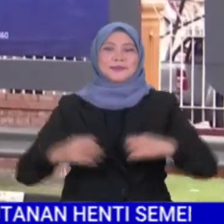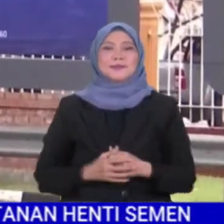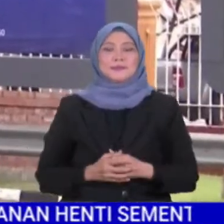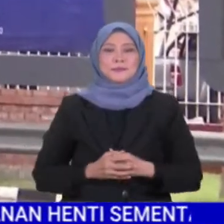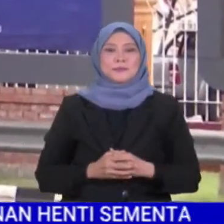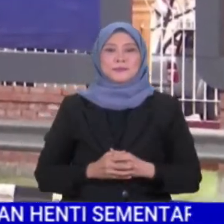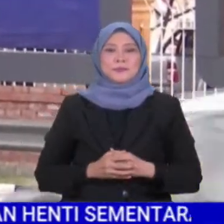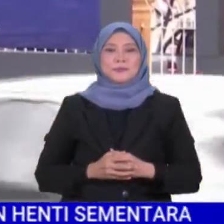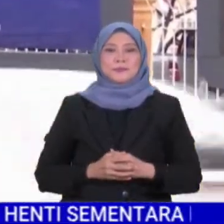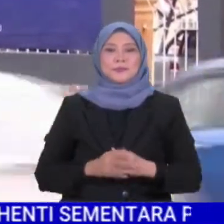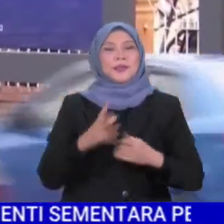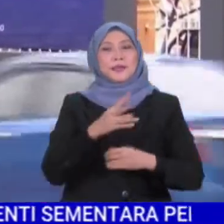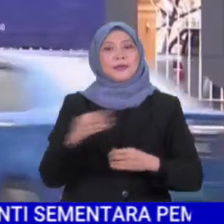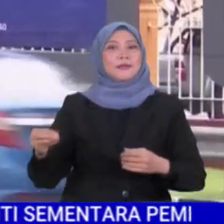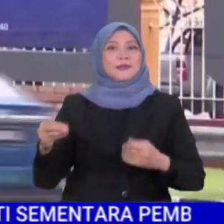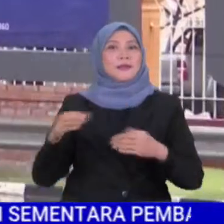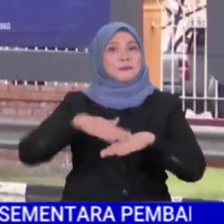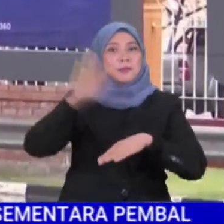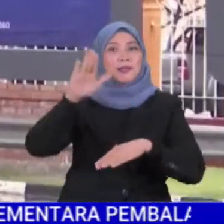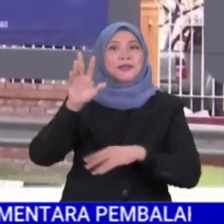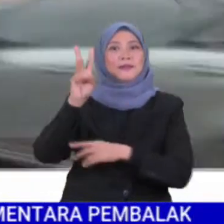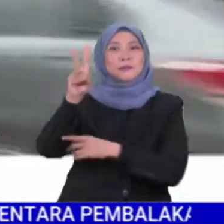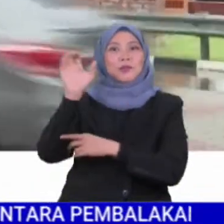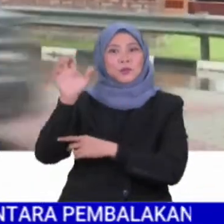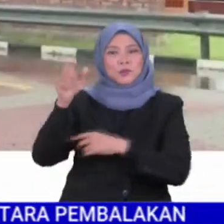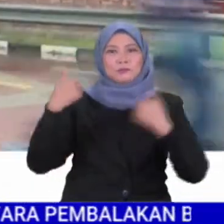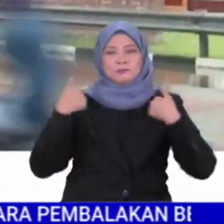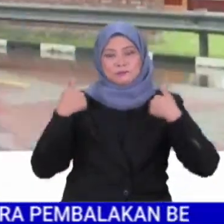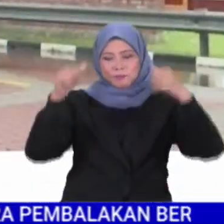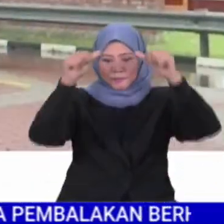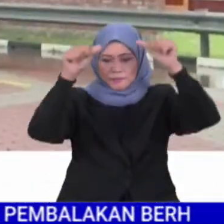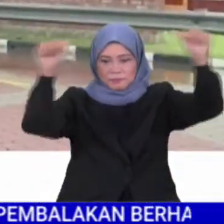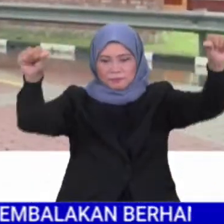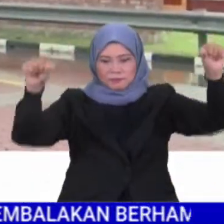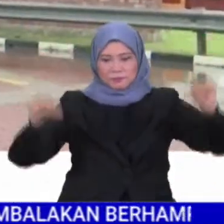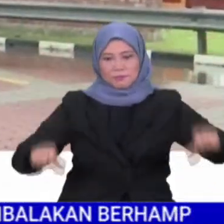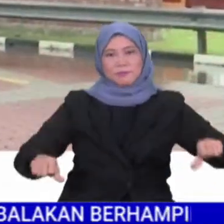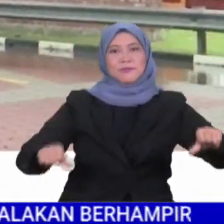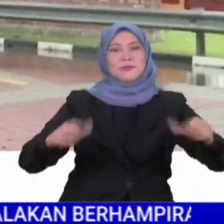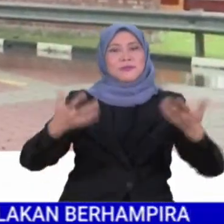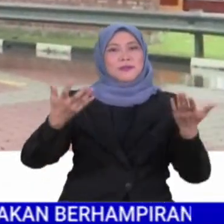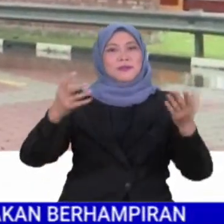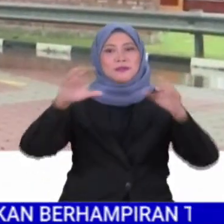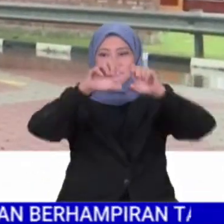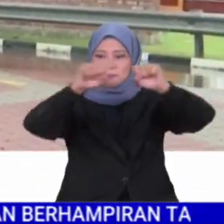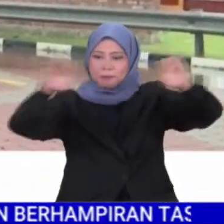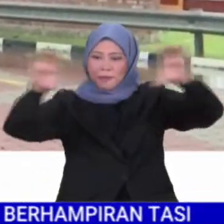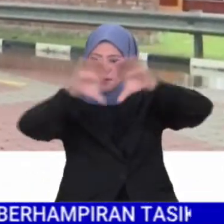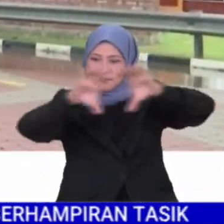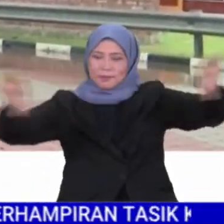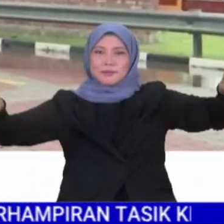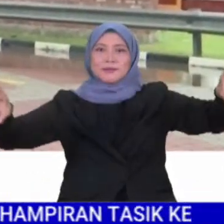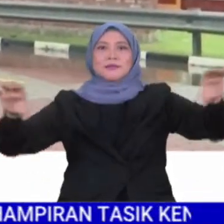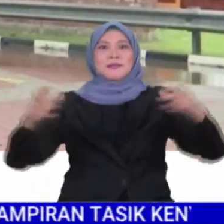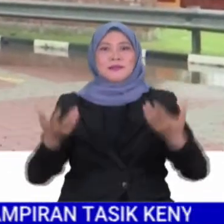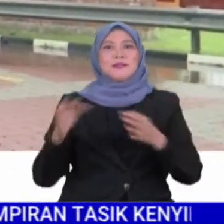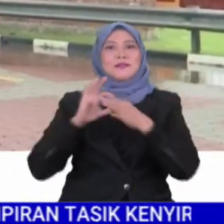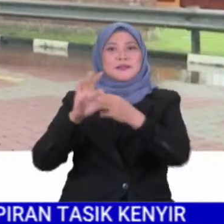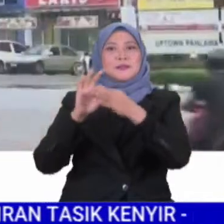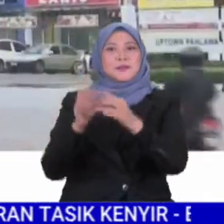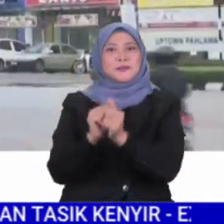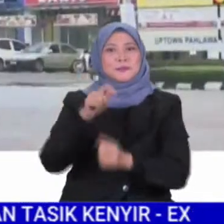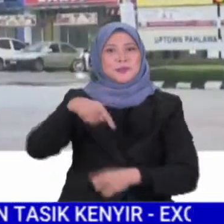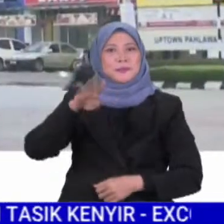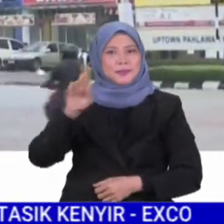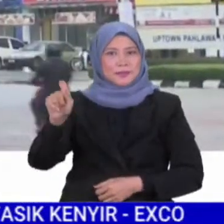Ia termasuk memasang lebih 600 gegantung, papan iklan dan kain rentang dengan kerjasama pihak berkuasa tempatan PBT